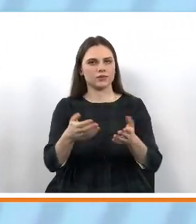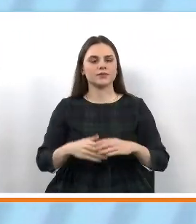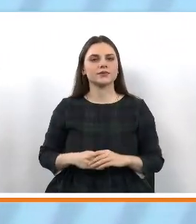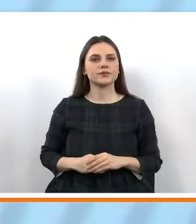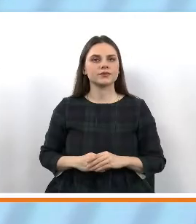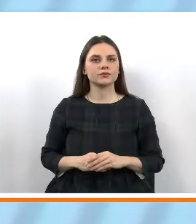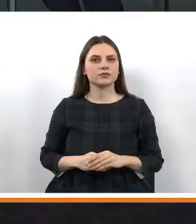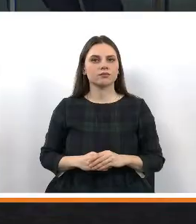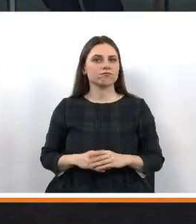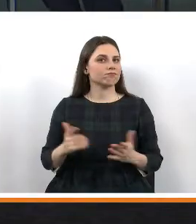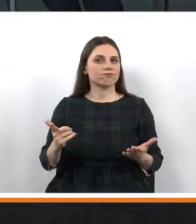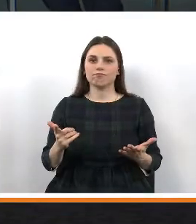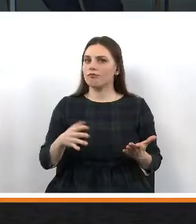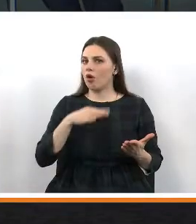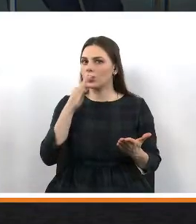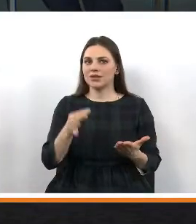У меня нет ответа на этот вопрос.